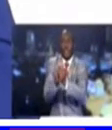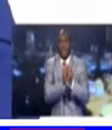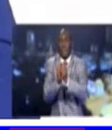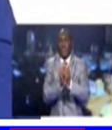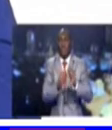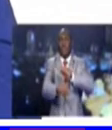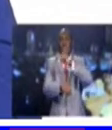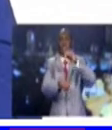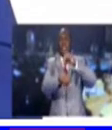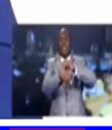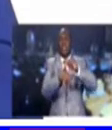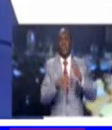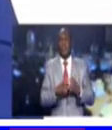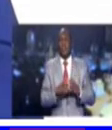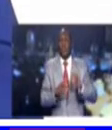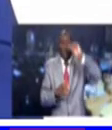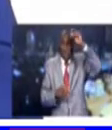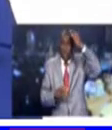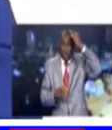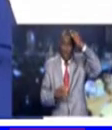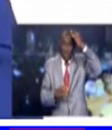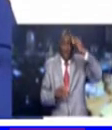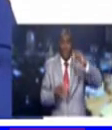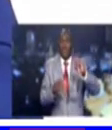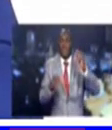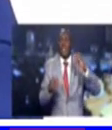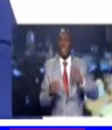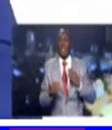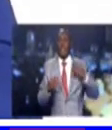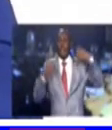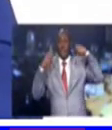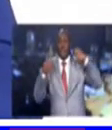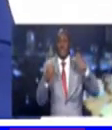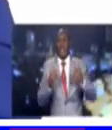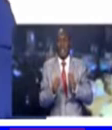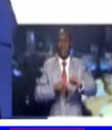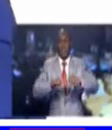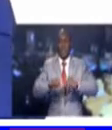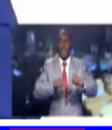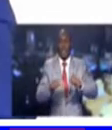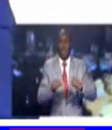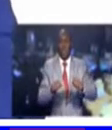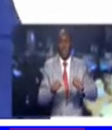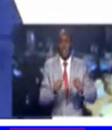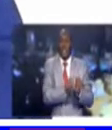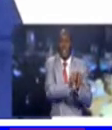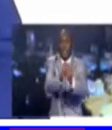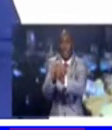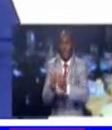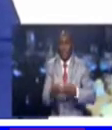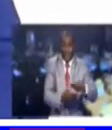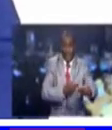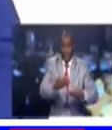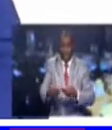national le gouvernement les autorités administratives et l'ensemble des services de l'état